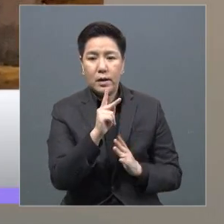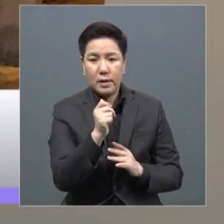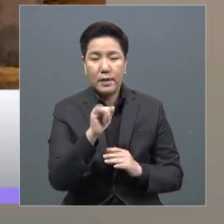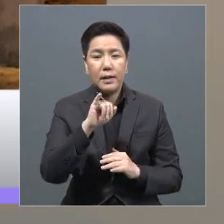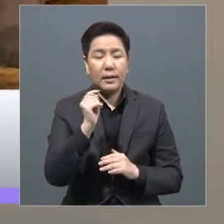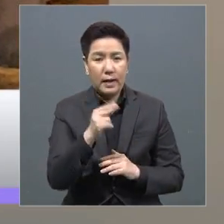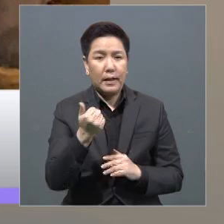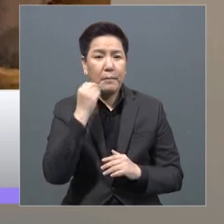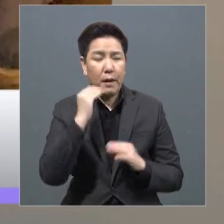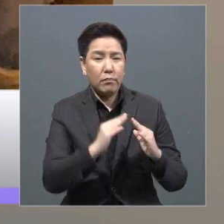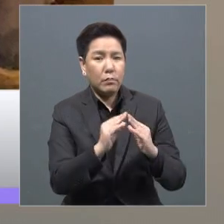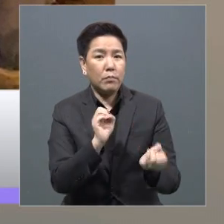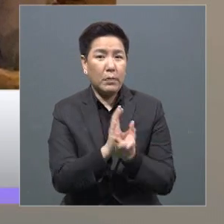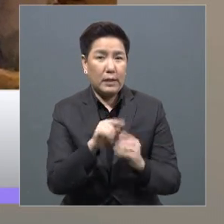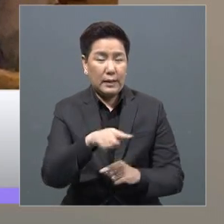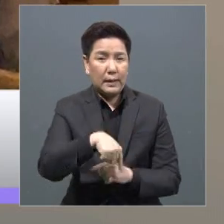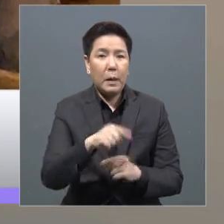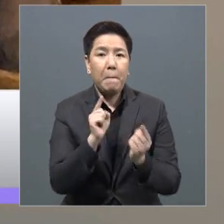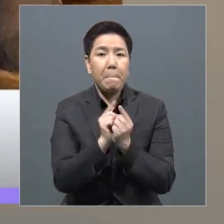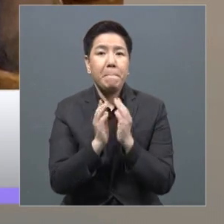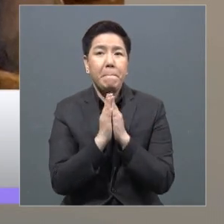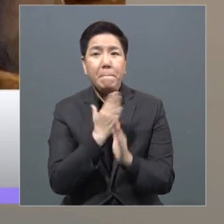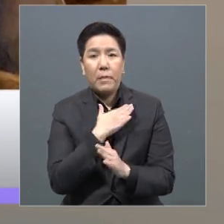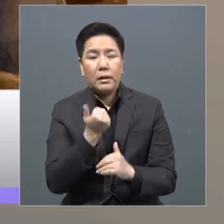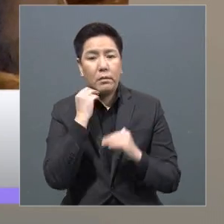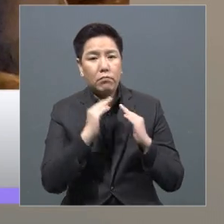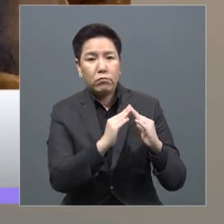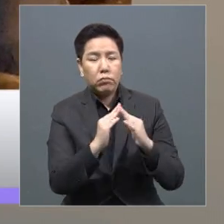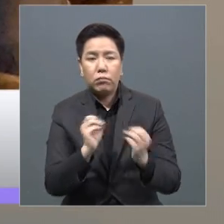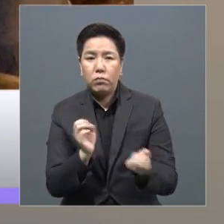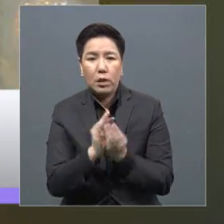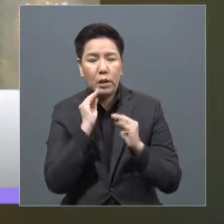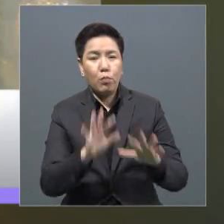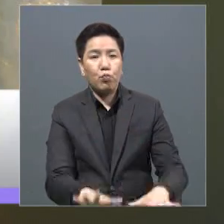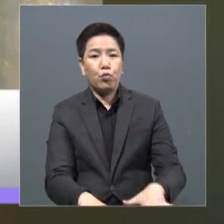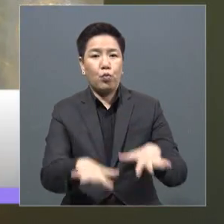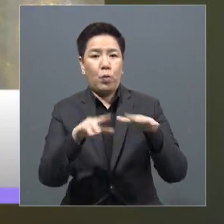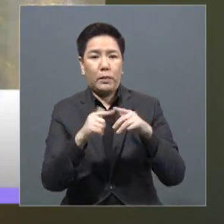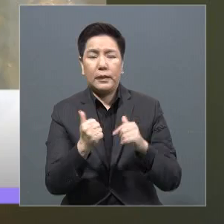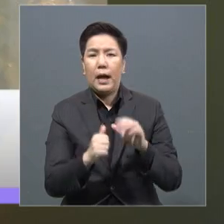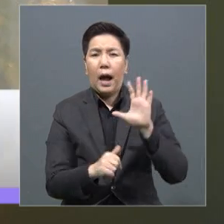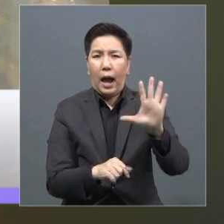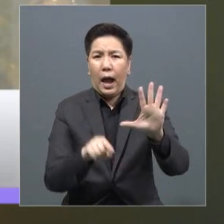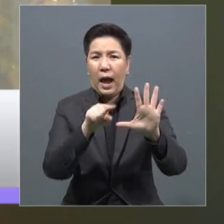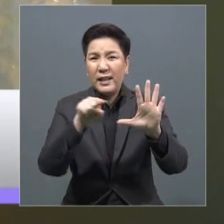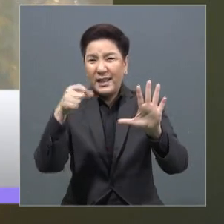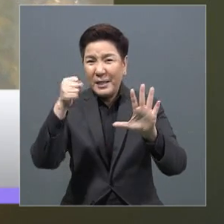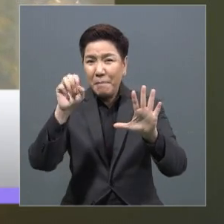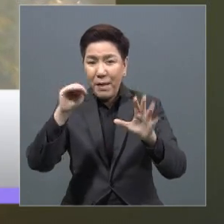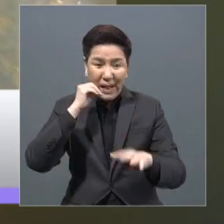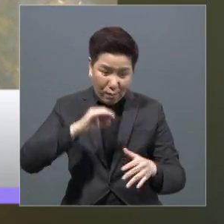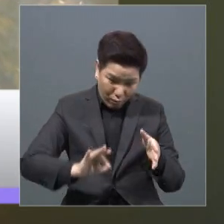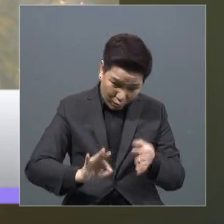บ้านวาเล่ใต้ตำบบลวาเลย์อำเภอพบพระนะคะบ้านเรือนเนี่ยก็ถูกน้ำท่วมสูงเนี่ย 5-10เมตด้วยกันไม่